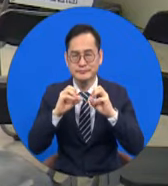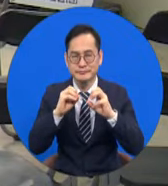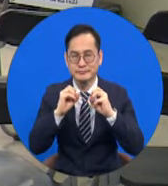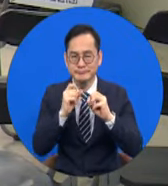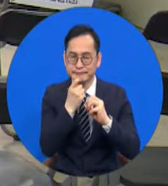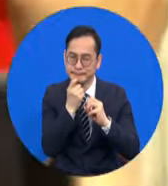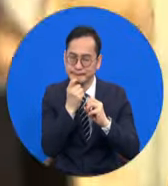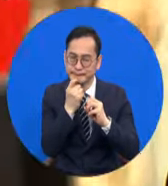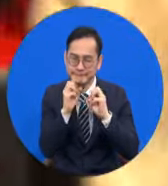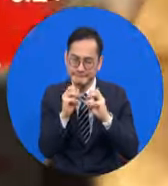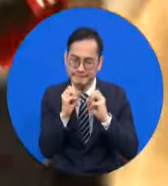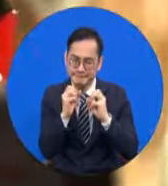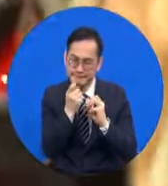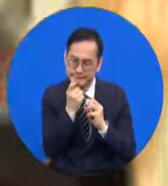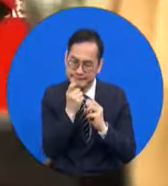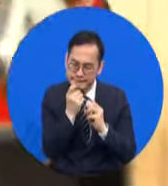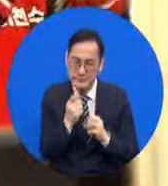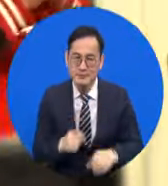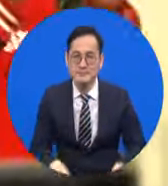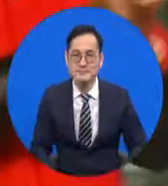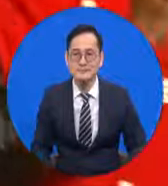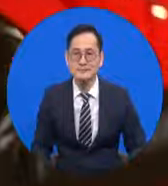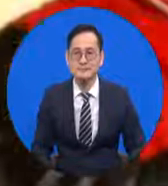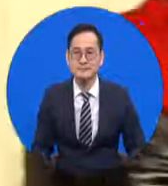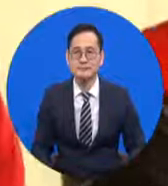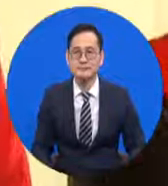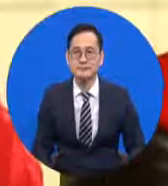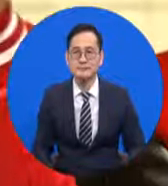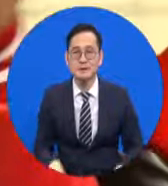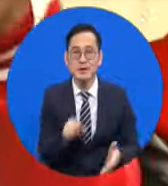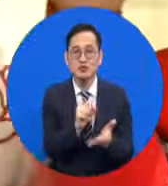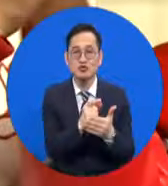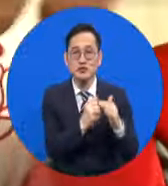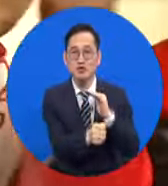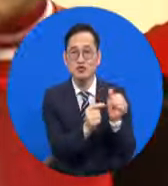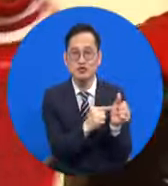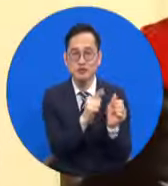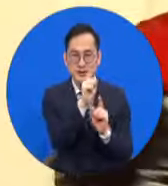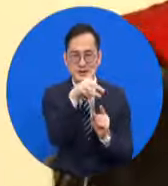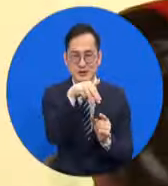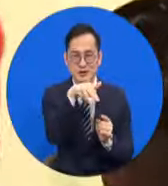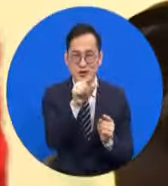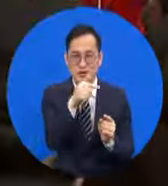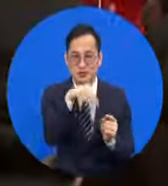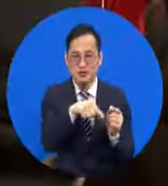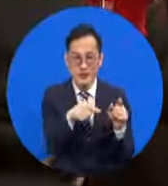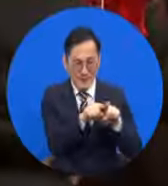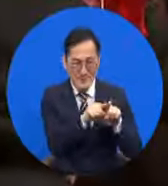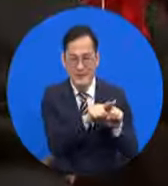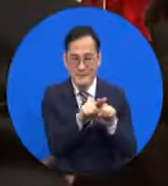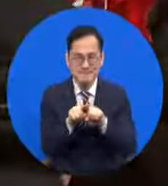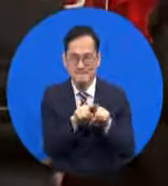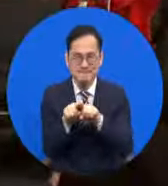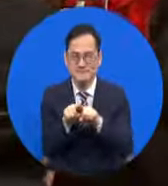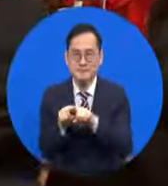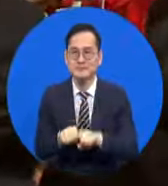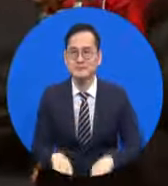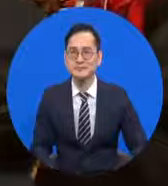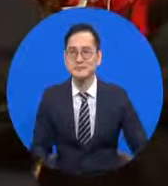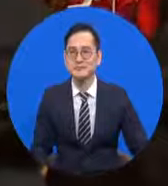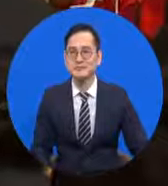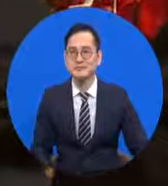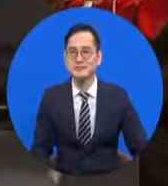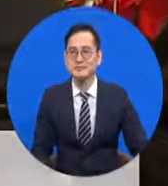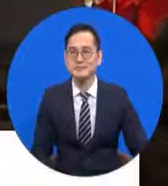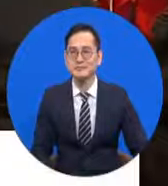잡고 경쟁에 뛰어들었는데요. 특히 인천 출신의 축구선수 이천수 씨를 후원회장으로 영입해 화제를 모았습니다. 원